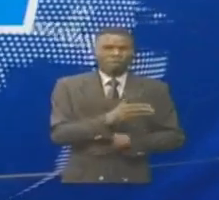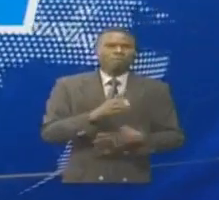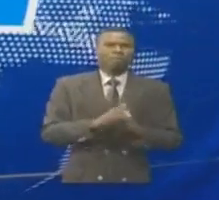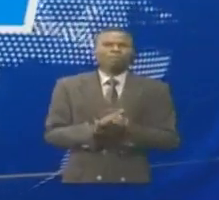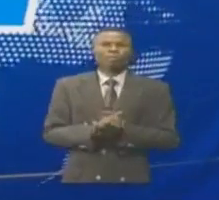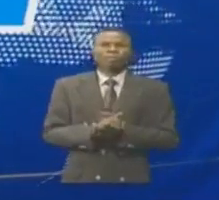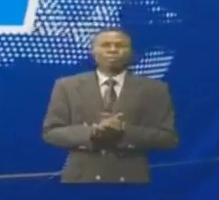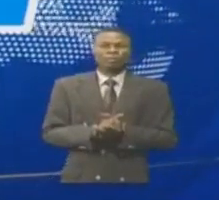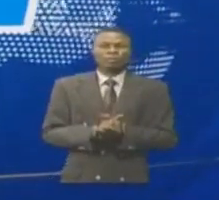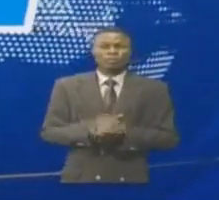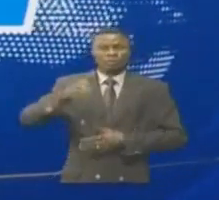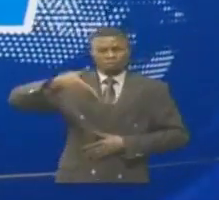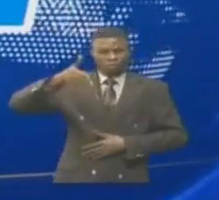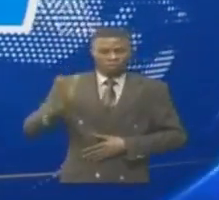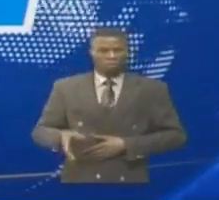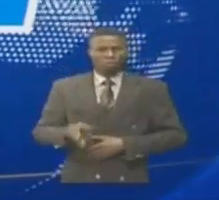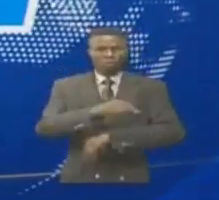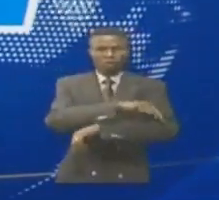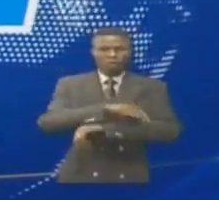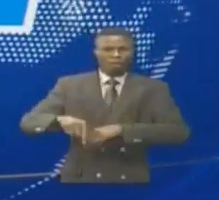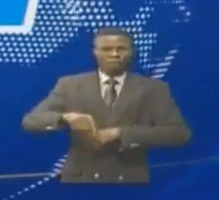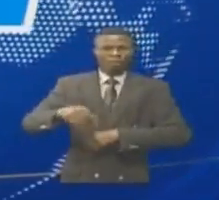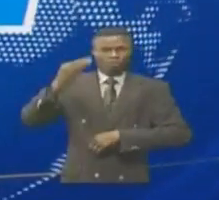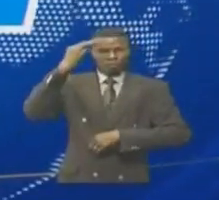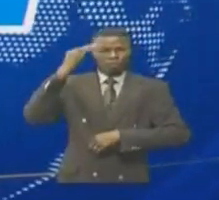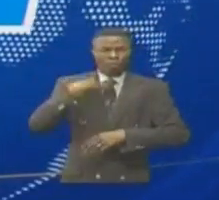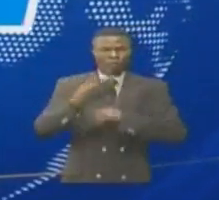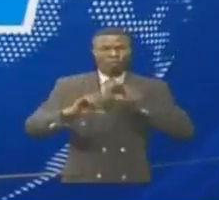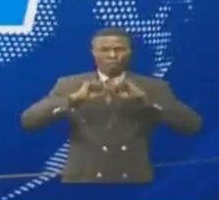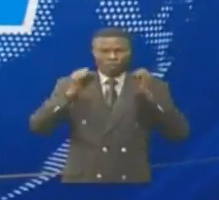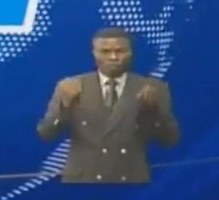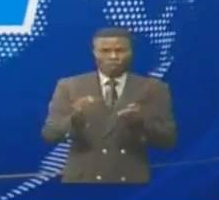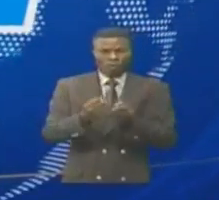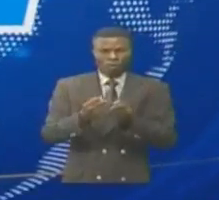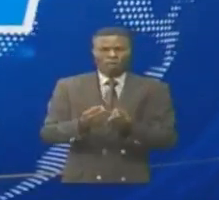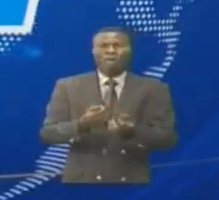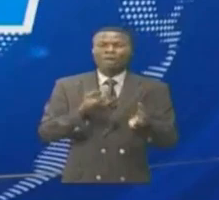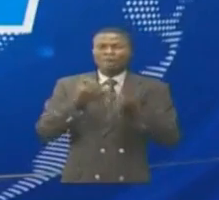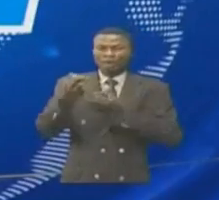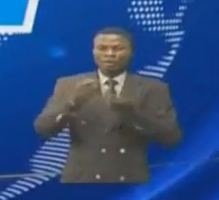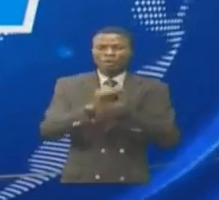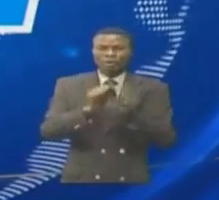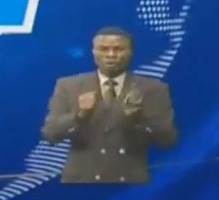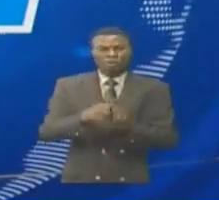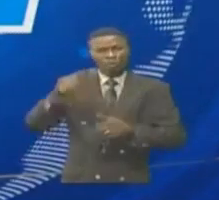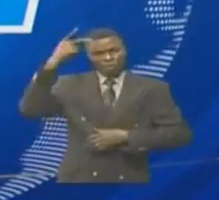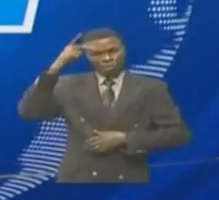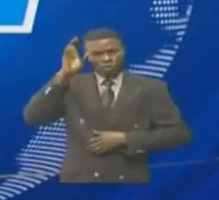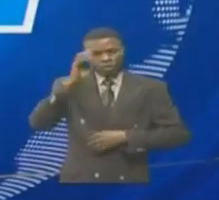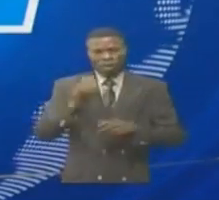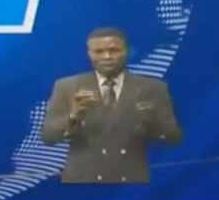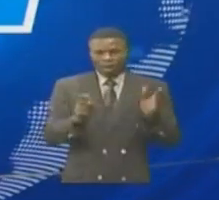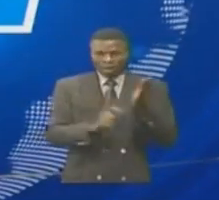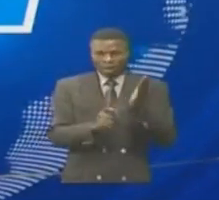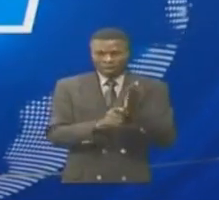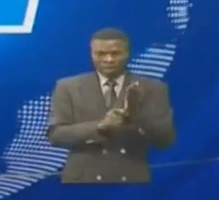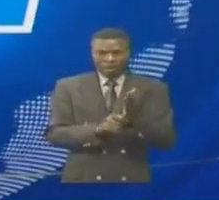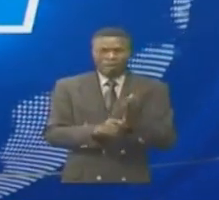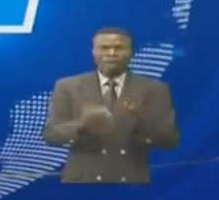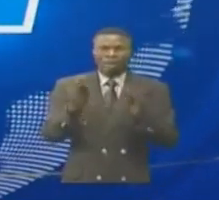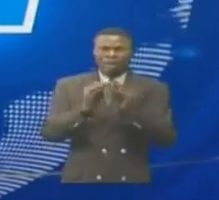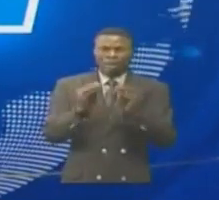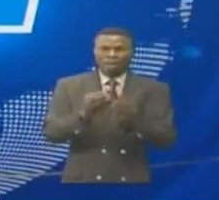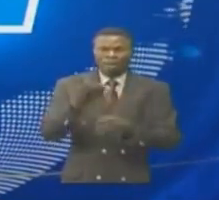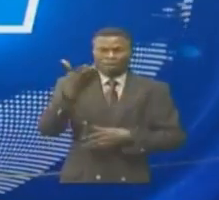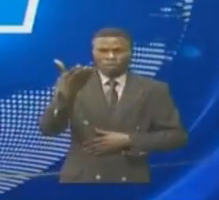Et les experts du ministère des Affaires sociales ont levé les options sur la politique et des voies stratégiques. C'était au cours d'un atelier.